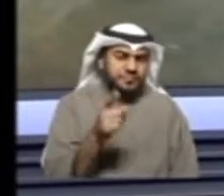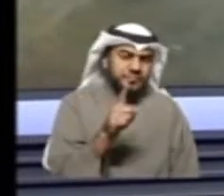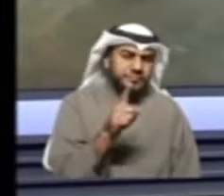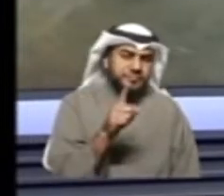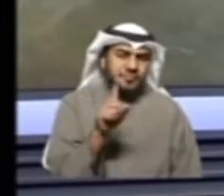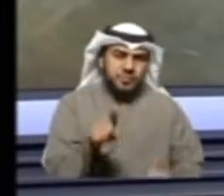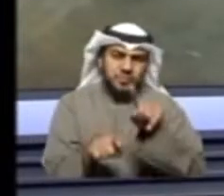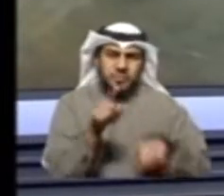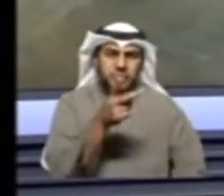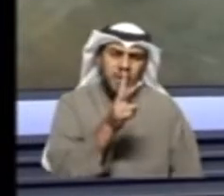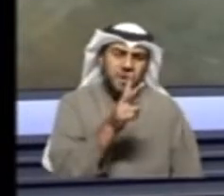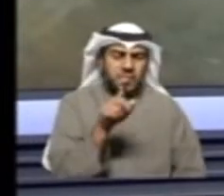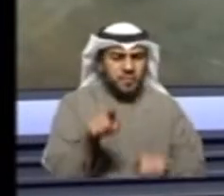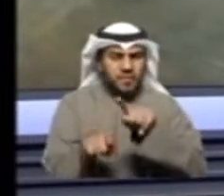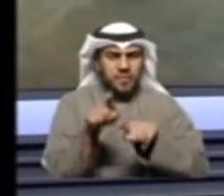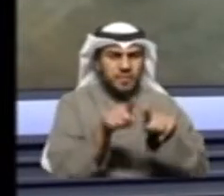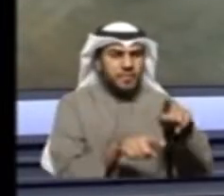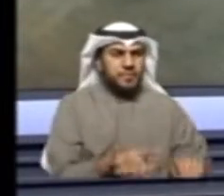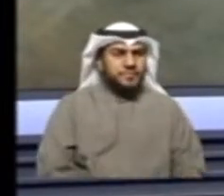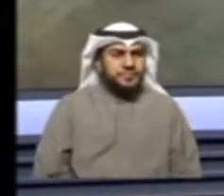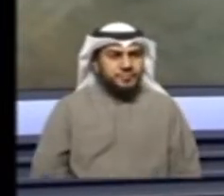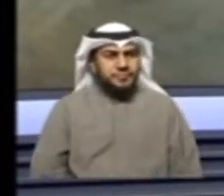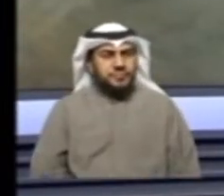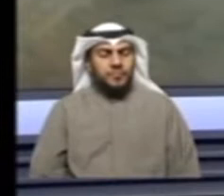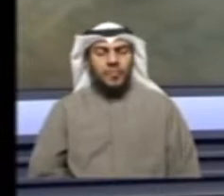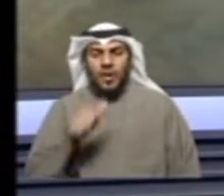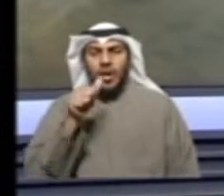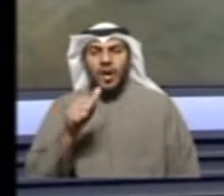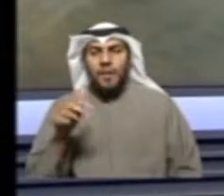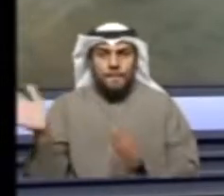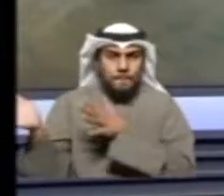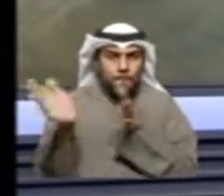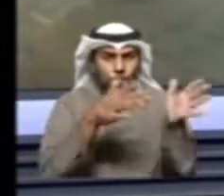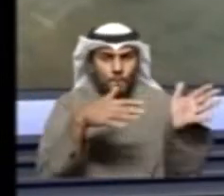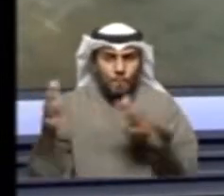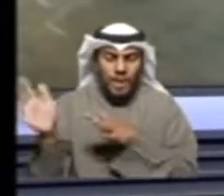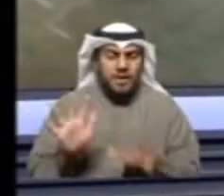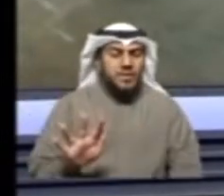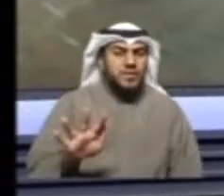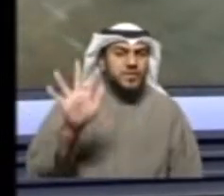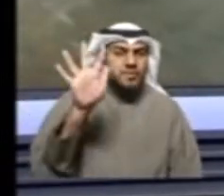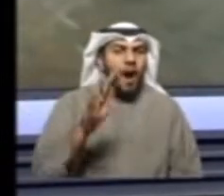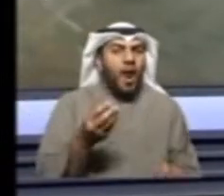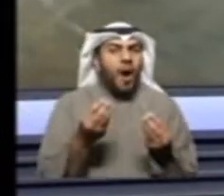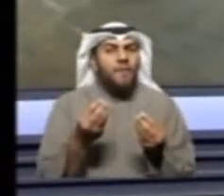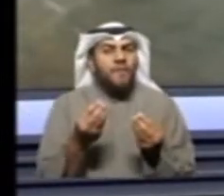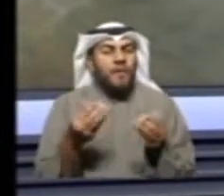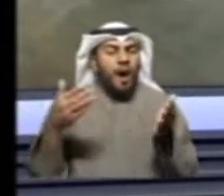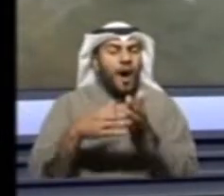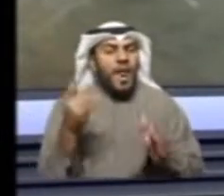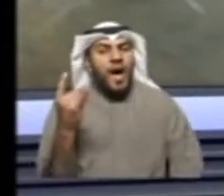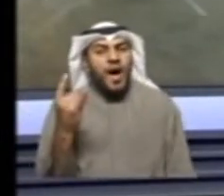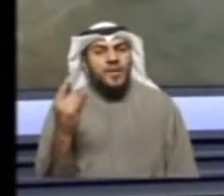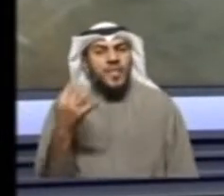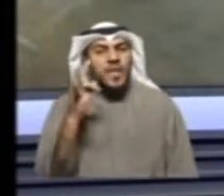11 درجة أو 12 درجة في منطقة الخيران. كذلك استمرار في الرياح الشمالية الغربية خفيفة إلى معتدلة السرعة، تراوح سرعتها من 10 إلى